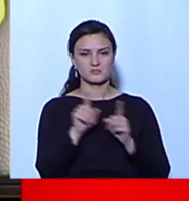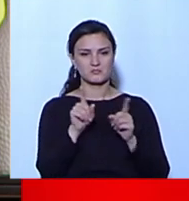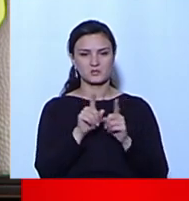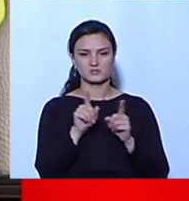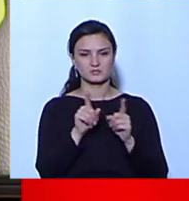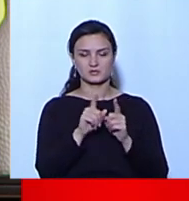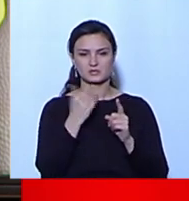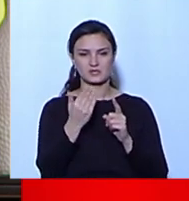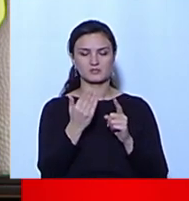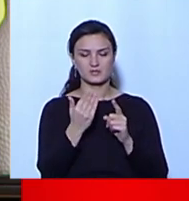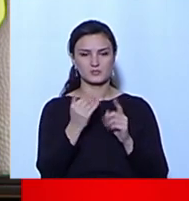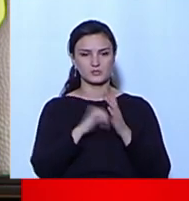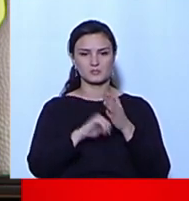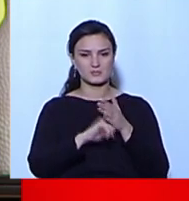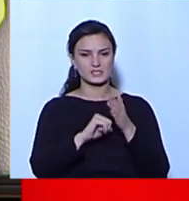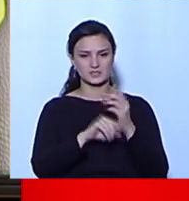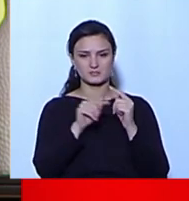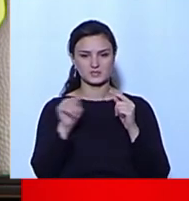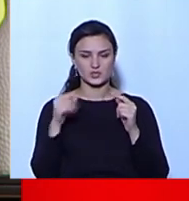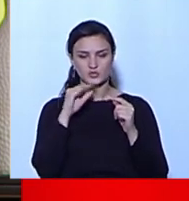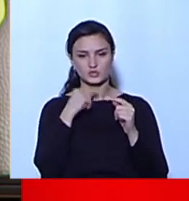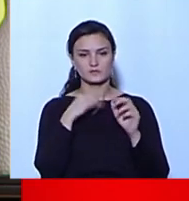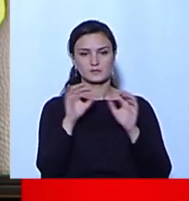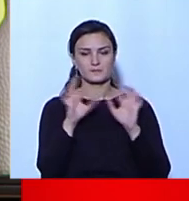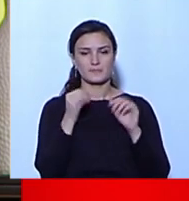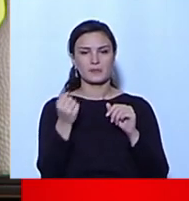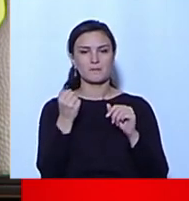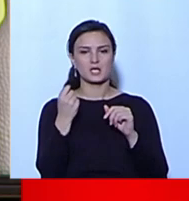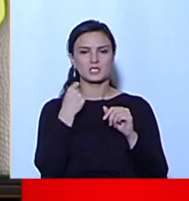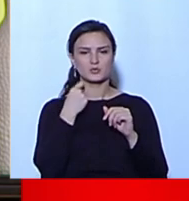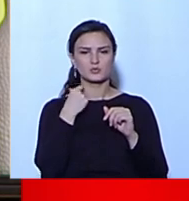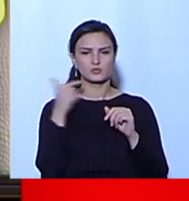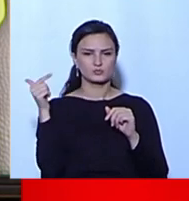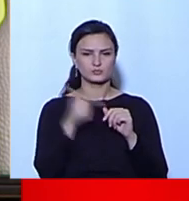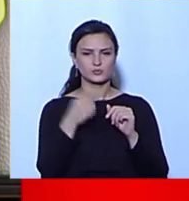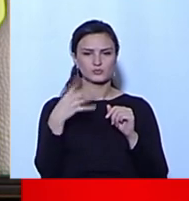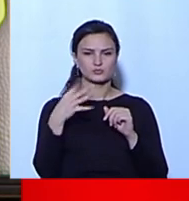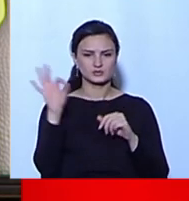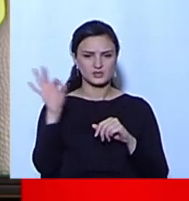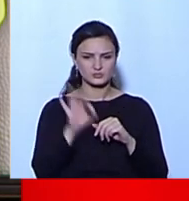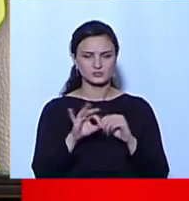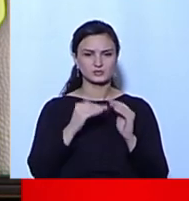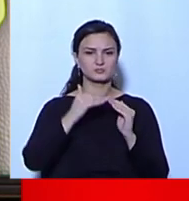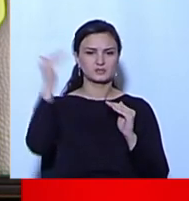ეთნიკური თავისებურებისა და როდესაც შევლაპარაკობთ მაგარი ალკოჰოლური სასმელის, ანუ 40 გრადუსი და ზემოთ, აი ამ ტიპის